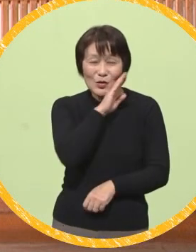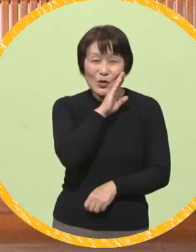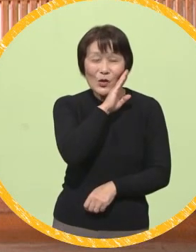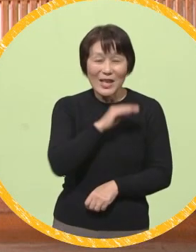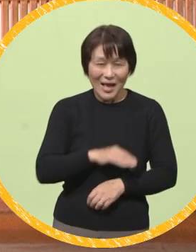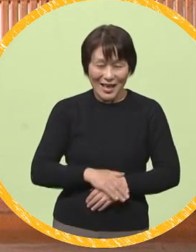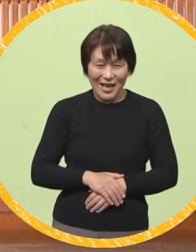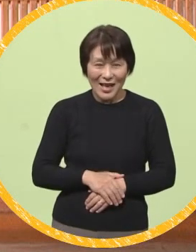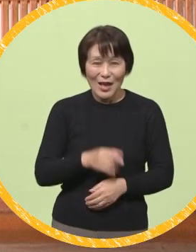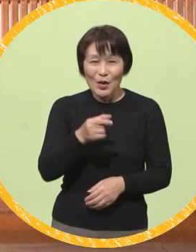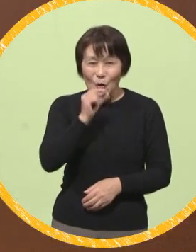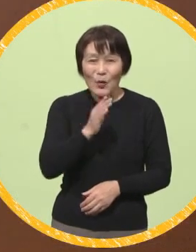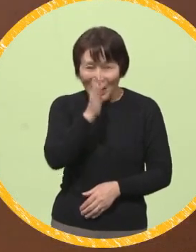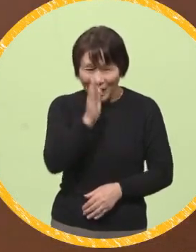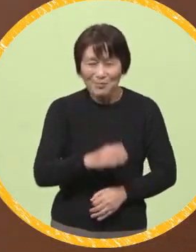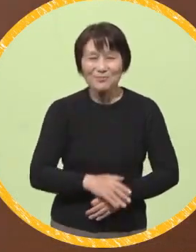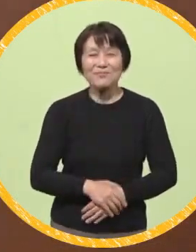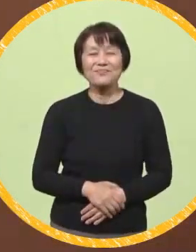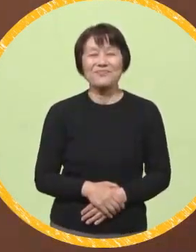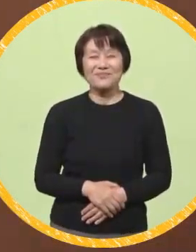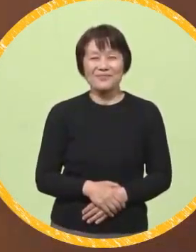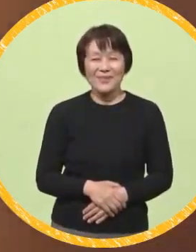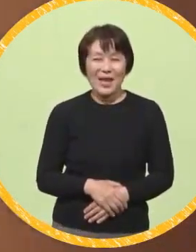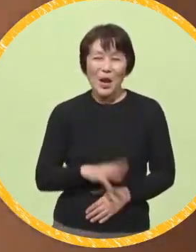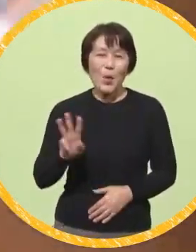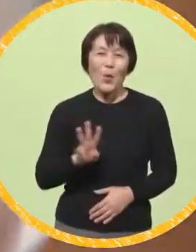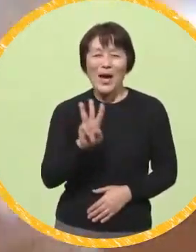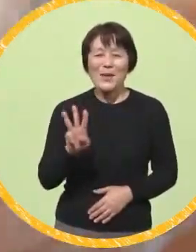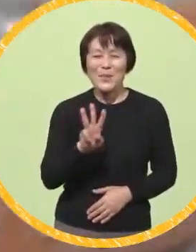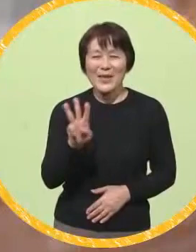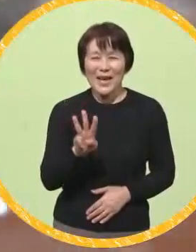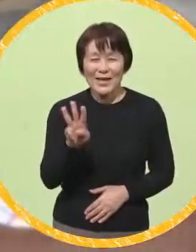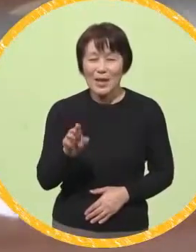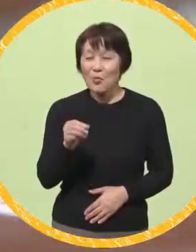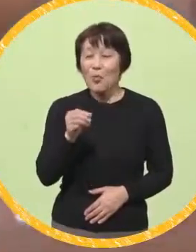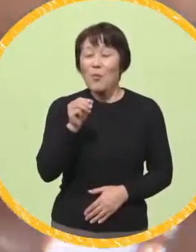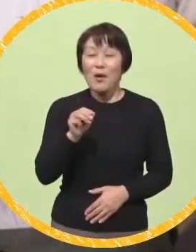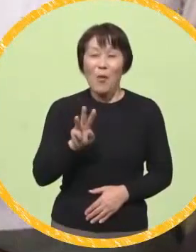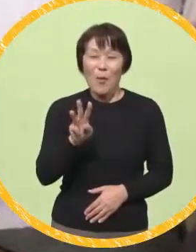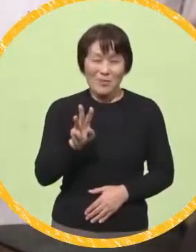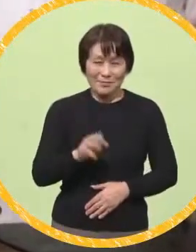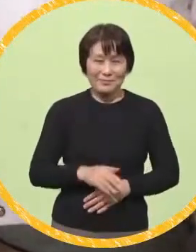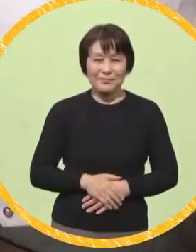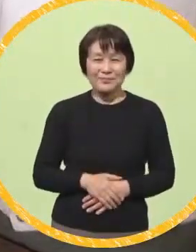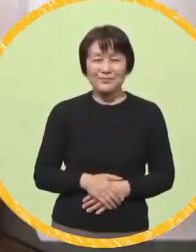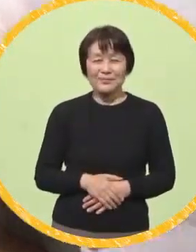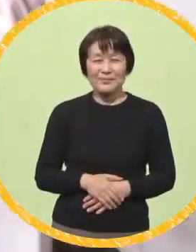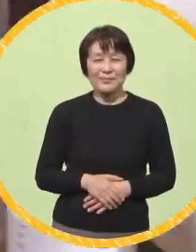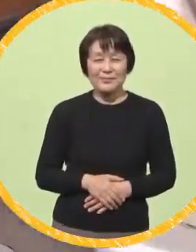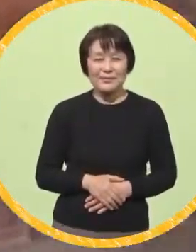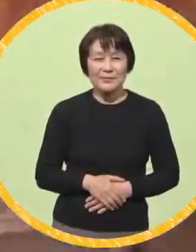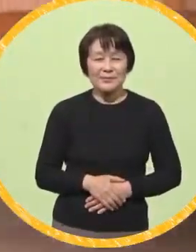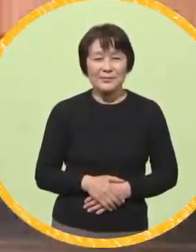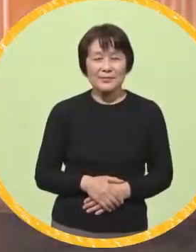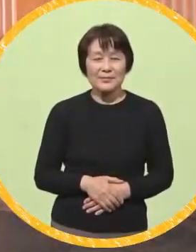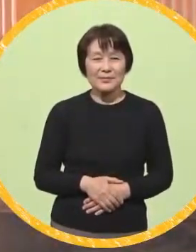アンナちゃん行っちゃって。 なんかワインみたいに回しちゃいますねなんかグラスだと。いただきます